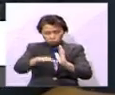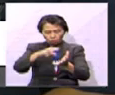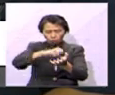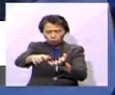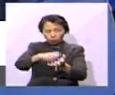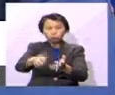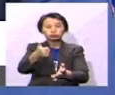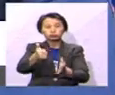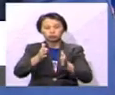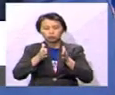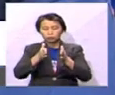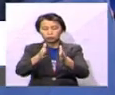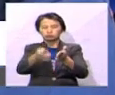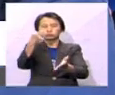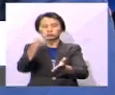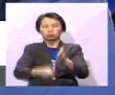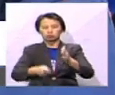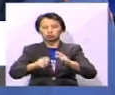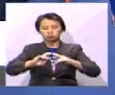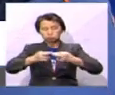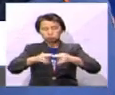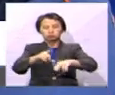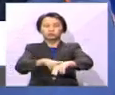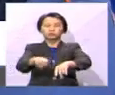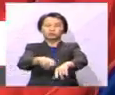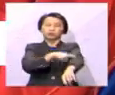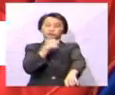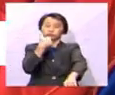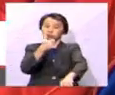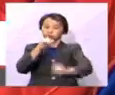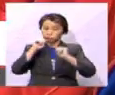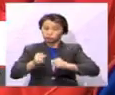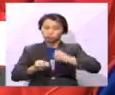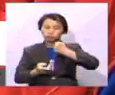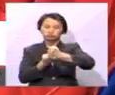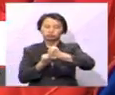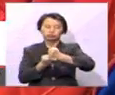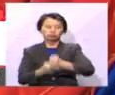keretakan, aluran dan kos penyelenggaraan masa panjang yang menjimatkan.